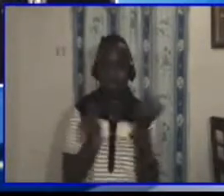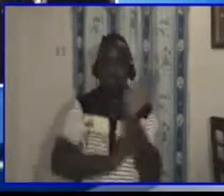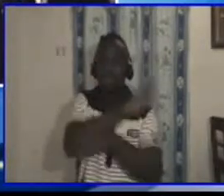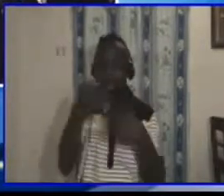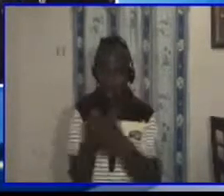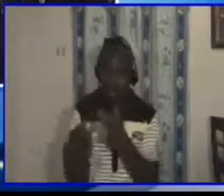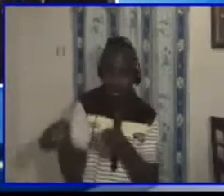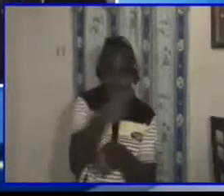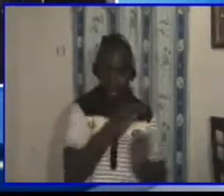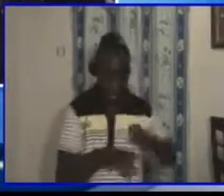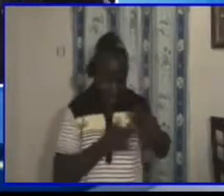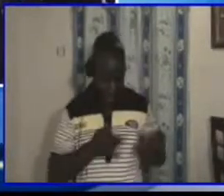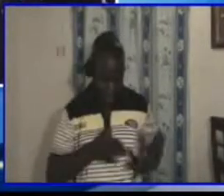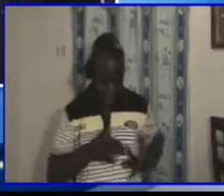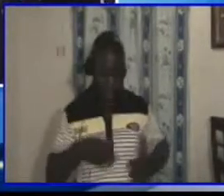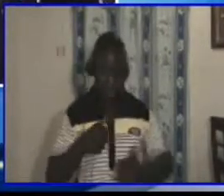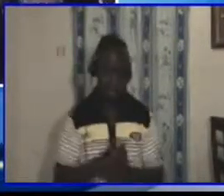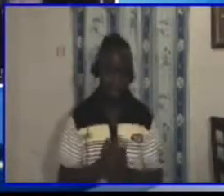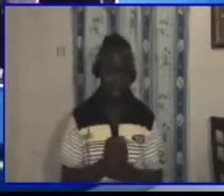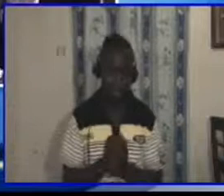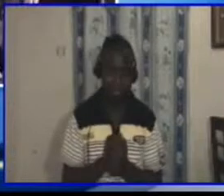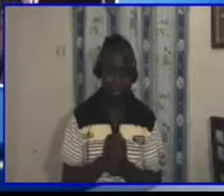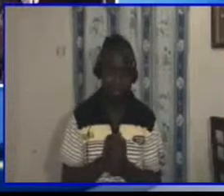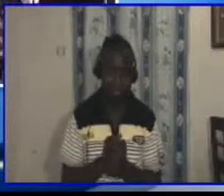credete con tutto il vostro cuore